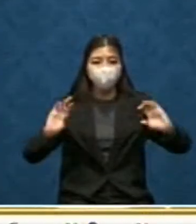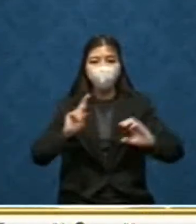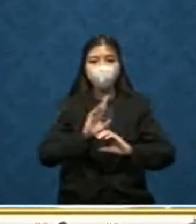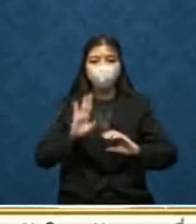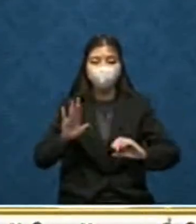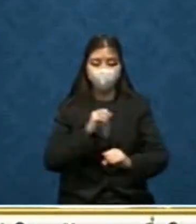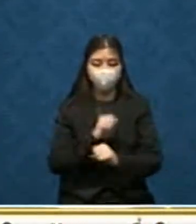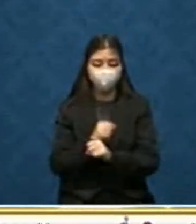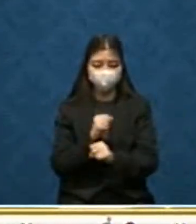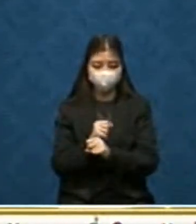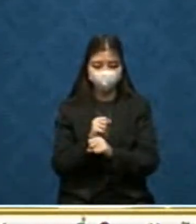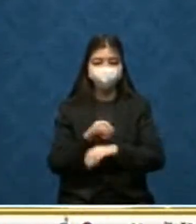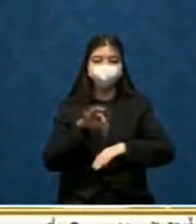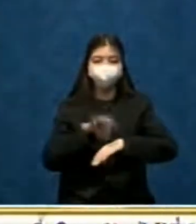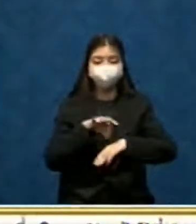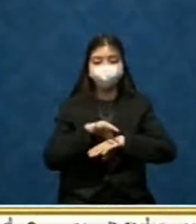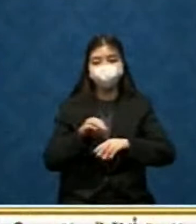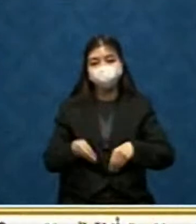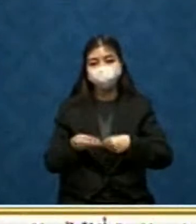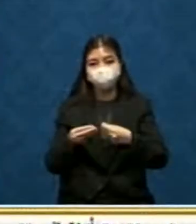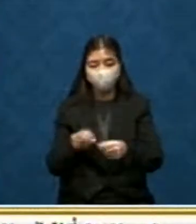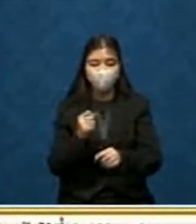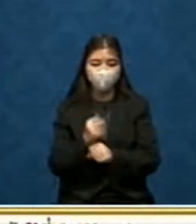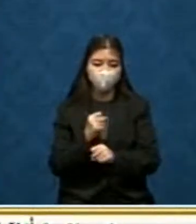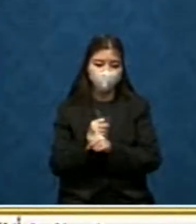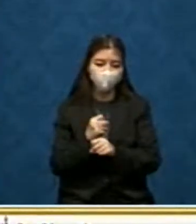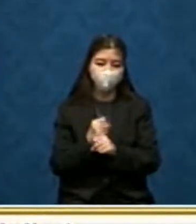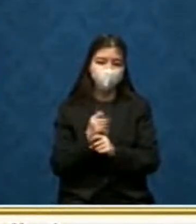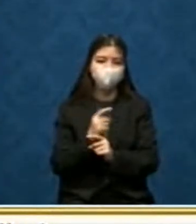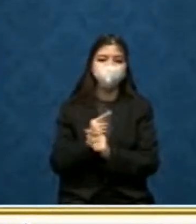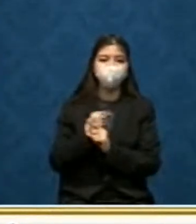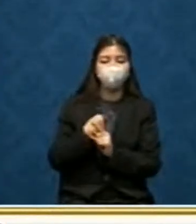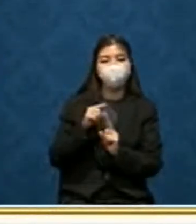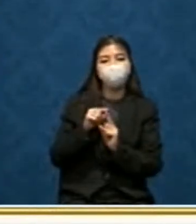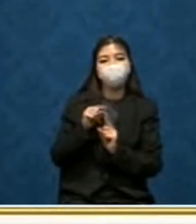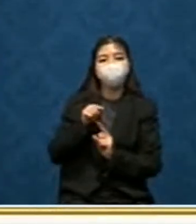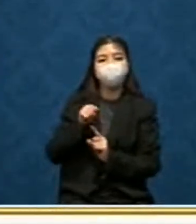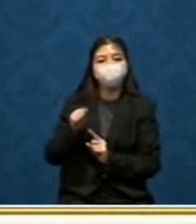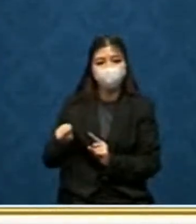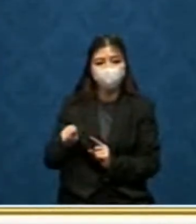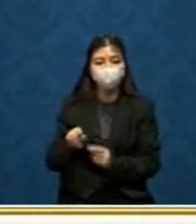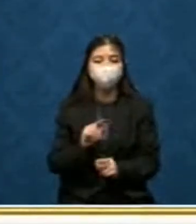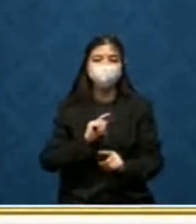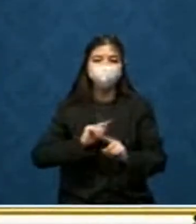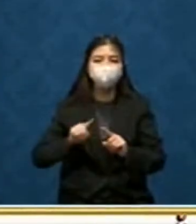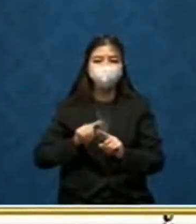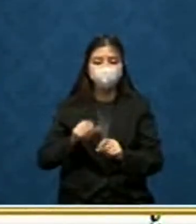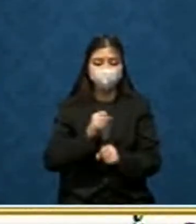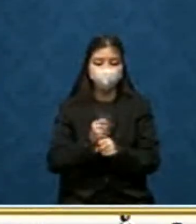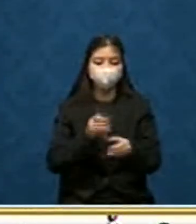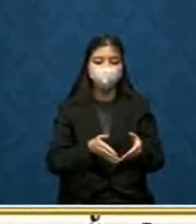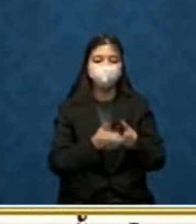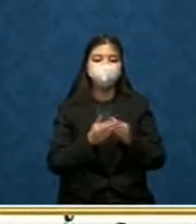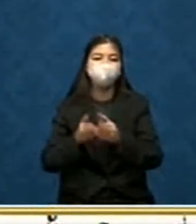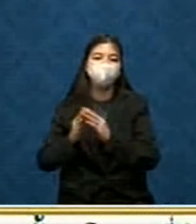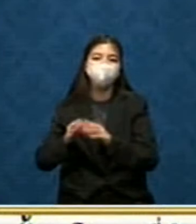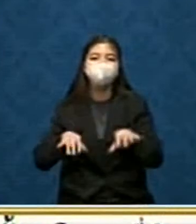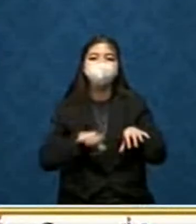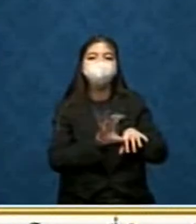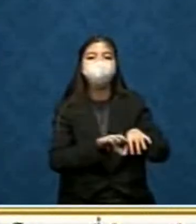อารเปิดช่องใหคาการเป็นลกไม้ ลกเบะ 6. ไปสร้างองคกรเธือน สร้างสมาคมเธือน